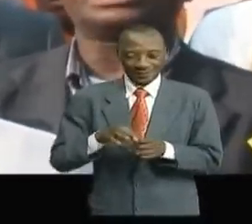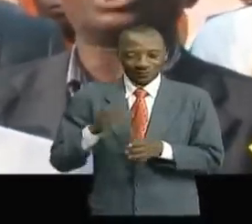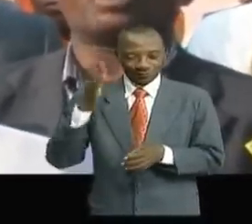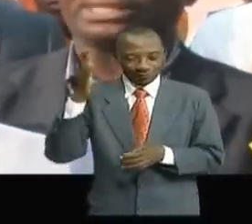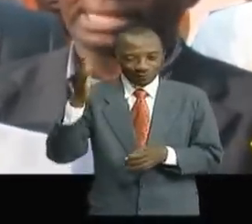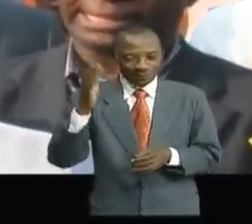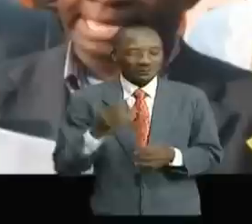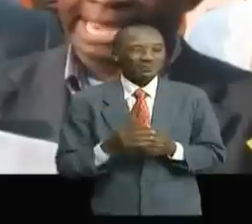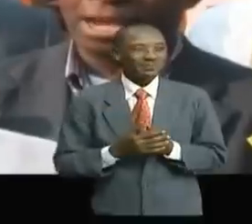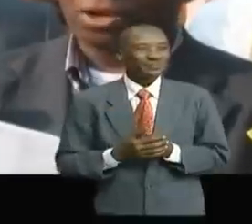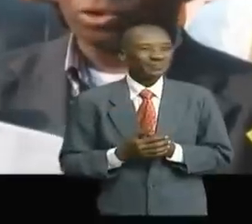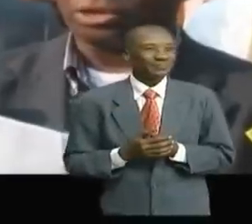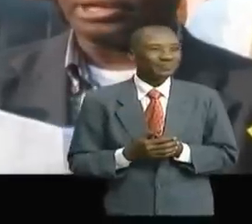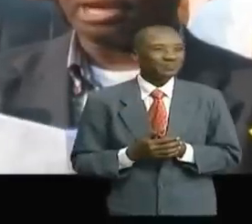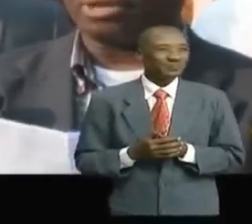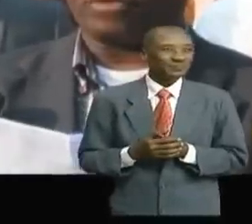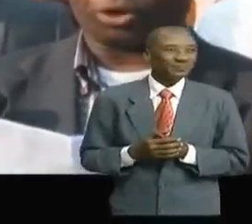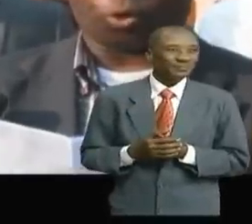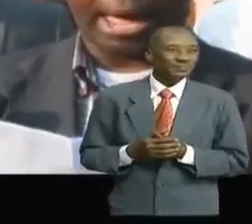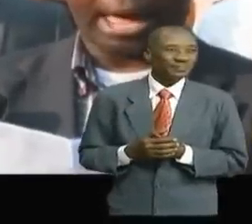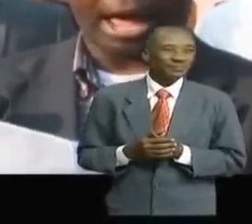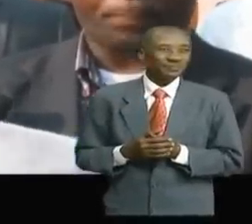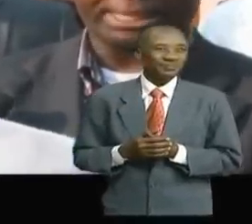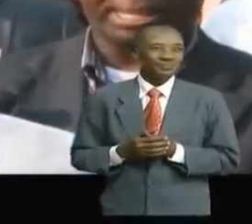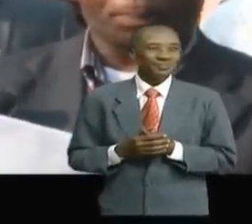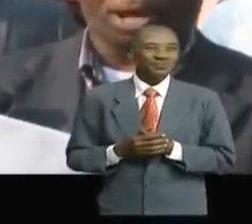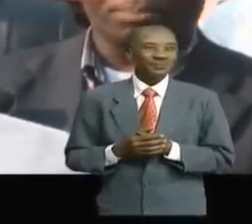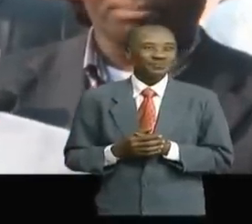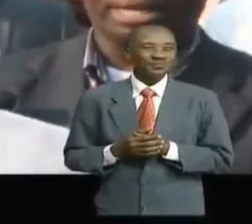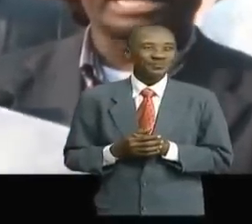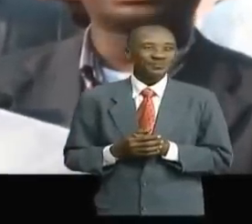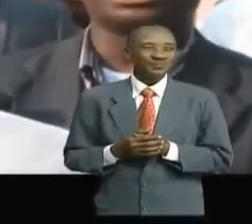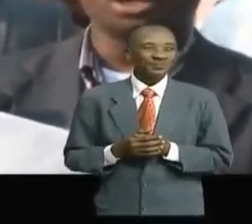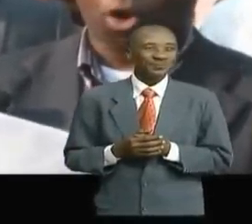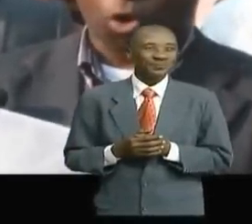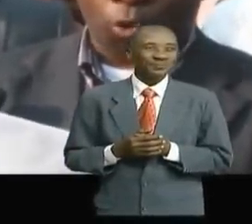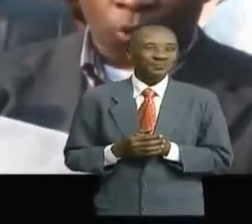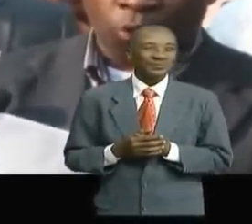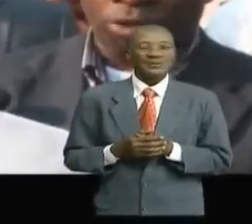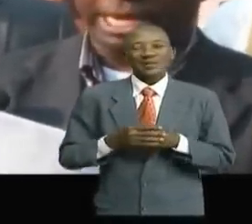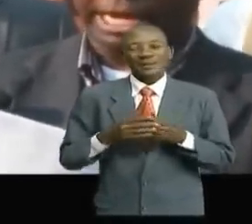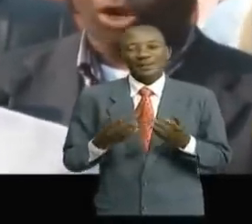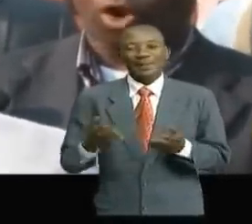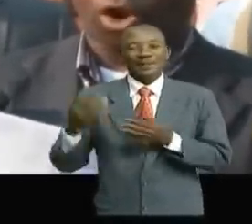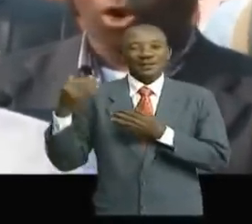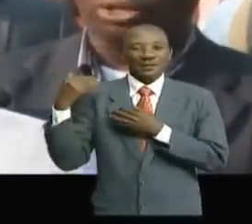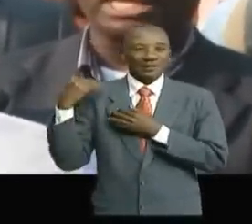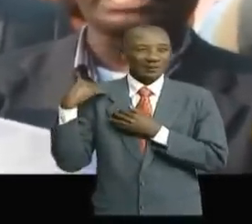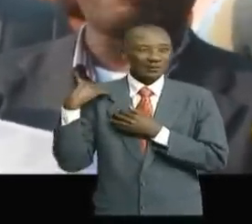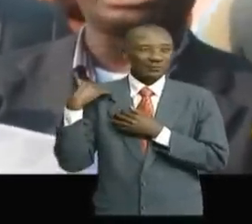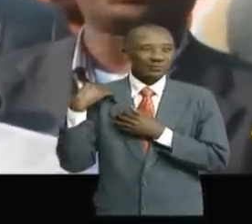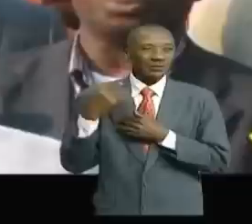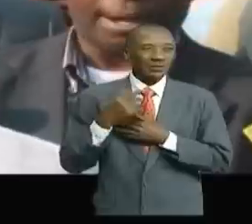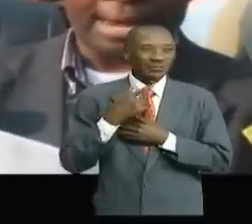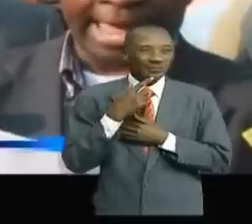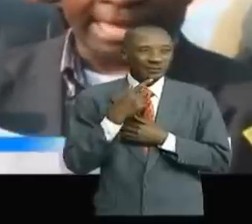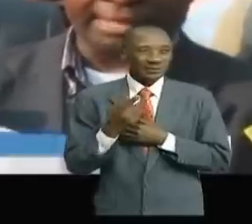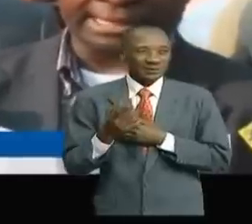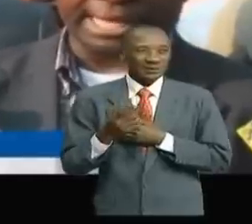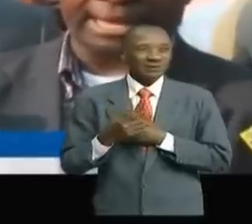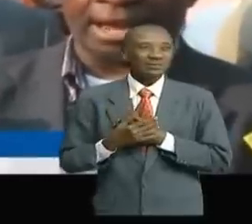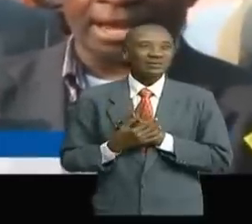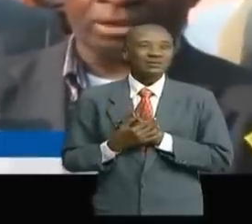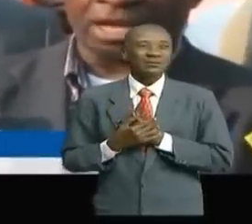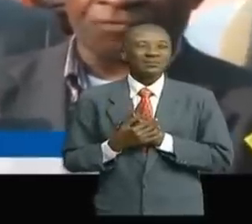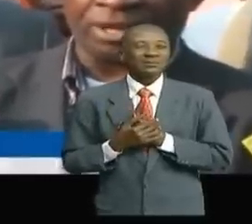à l'élection présidentielle de 2023 après sa première mandature où des records ont été battus. La